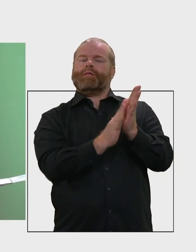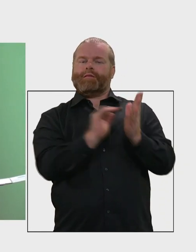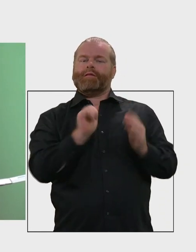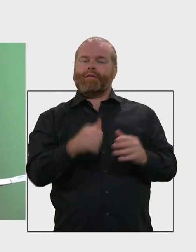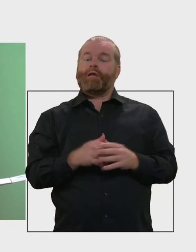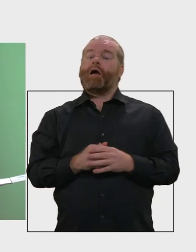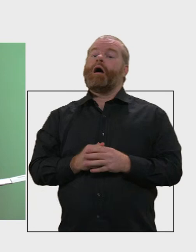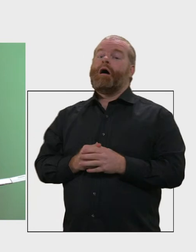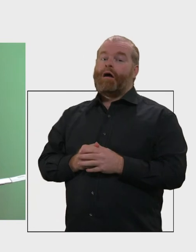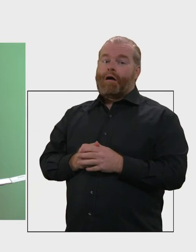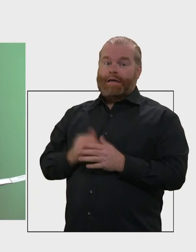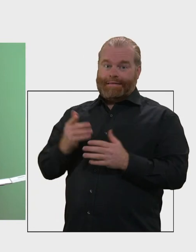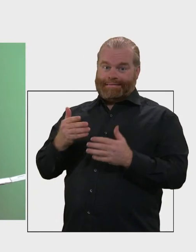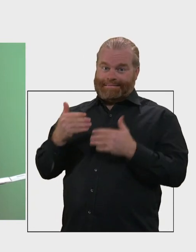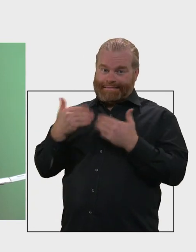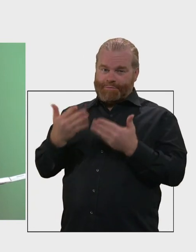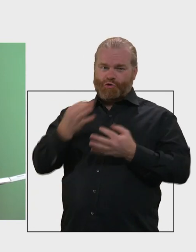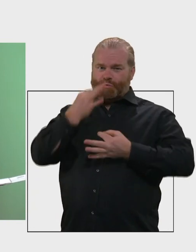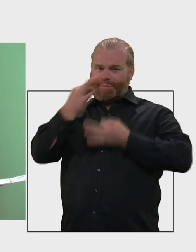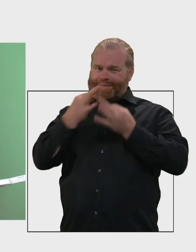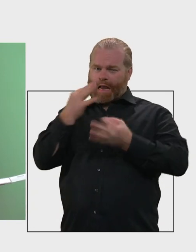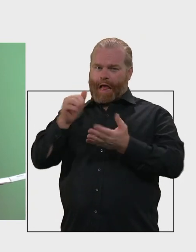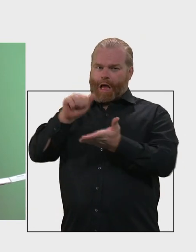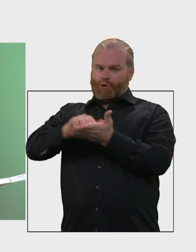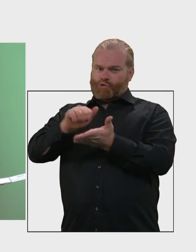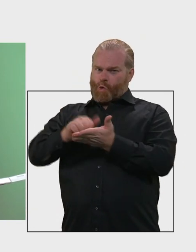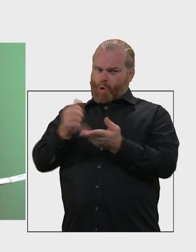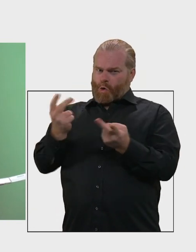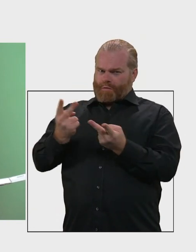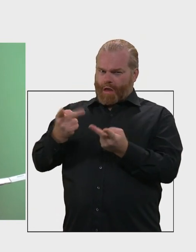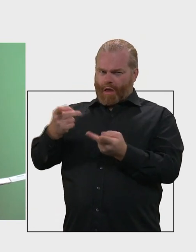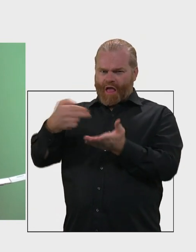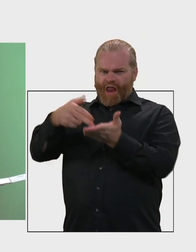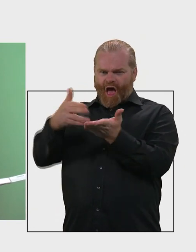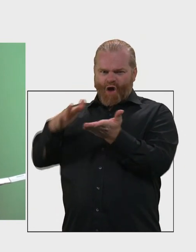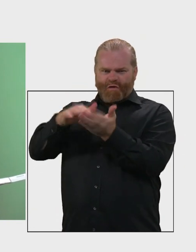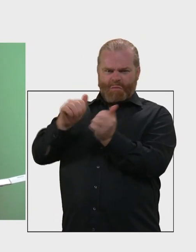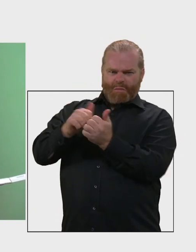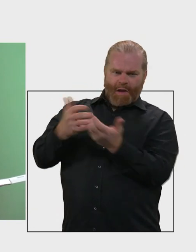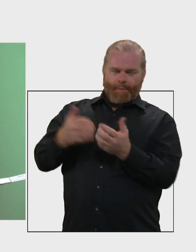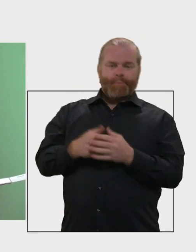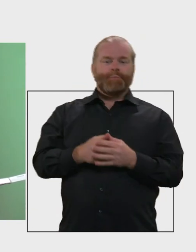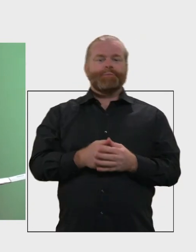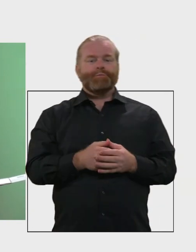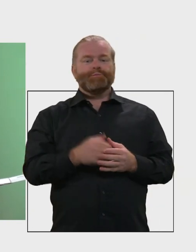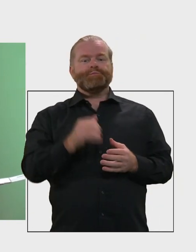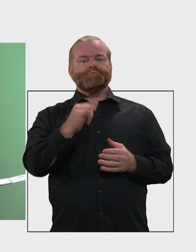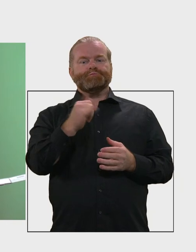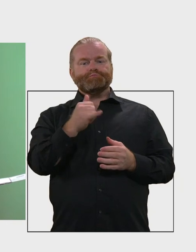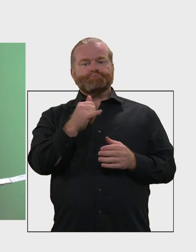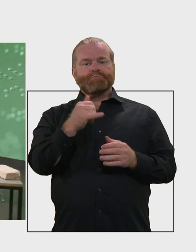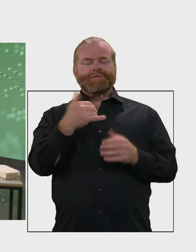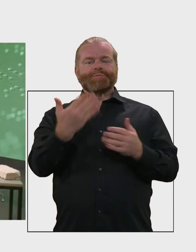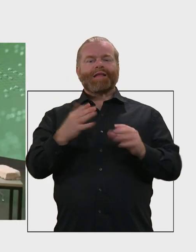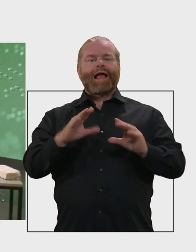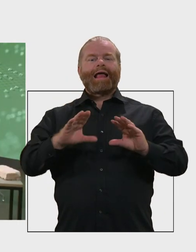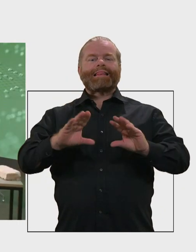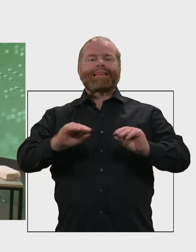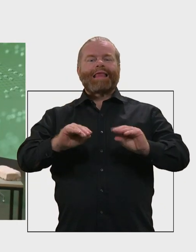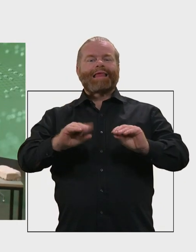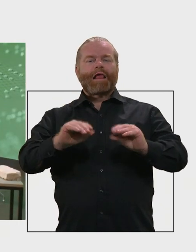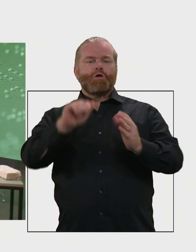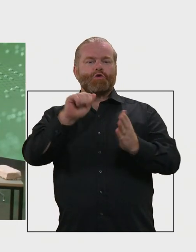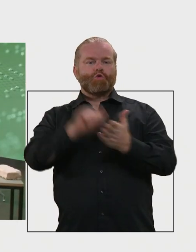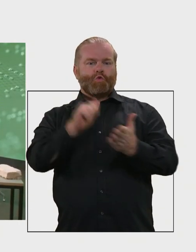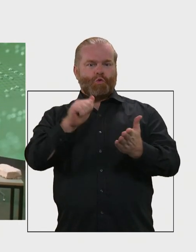jetzt gerade zeigst? Man kann das Taktildruck nennen oder tastbarer Druck. Tastbarer Druck, okay. Genau. Das